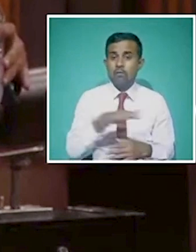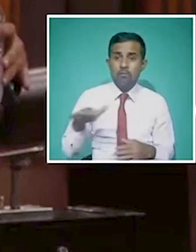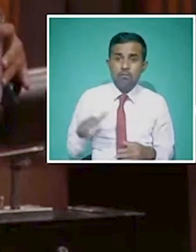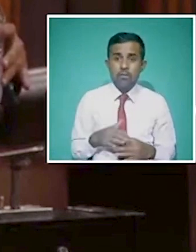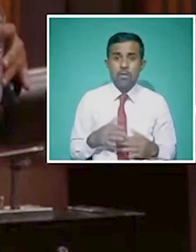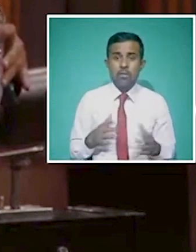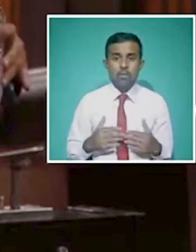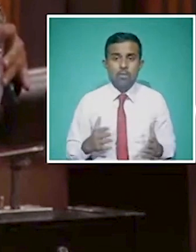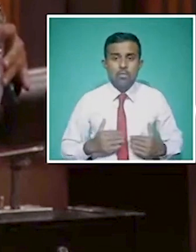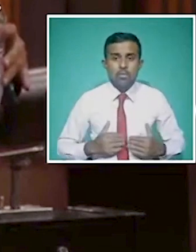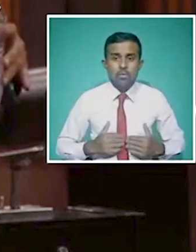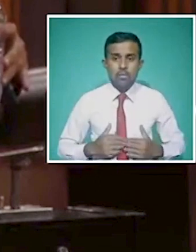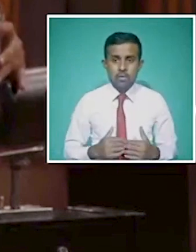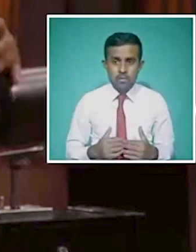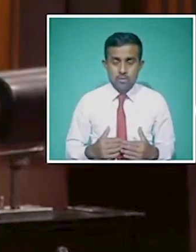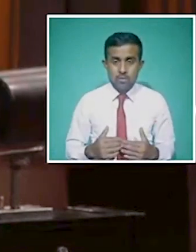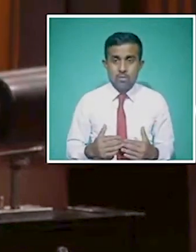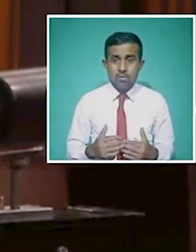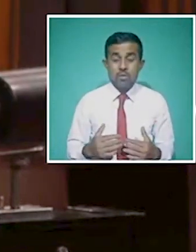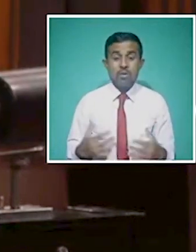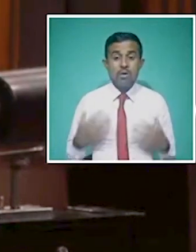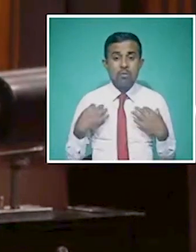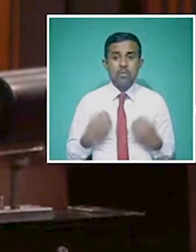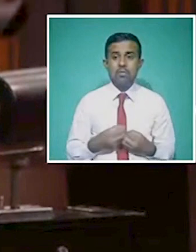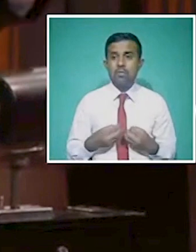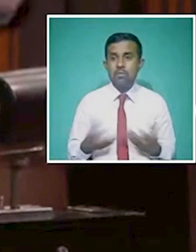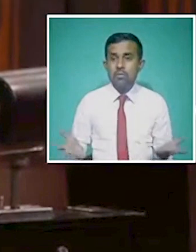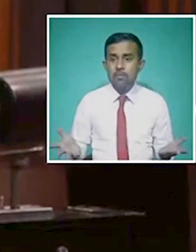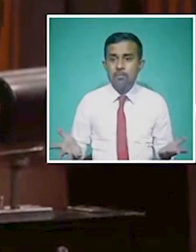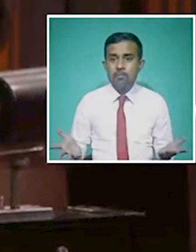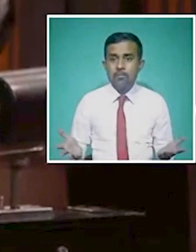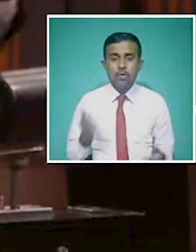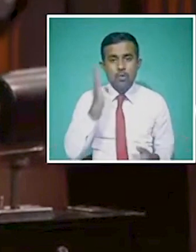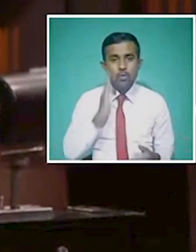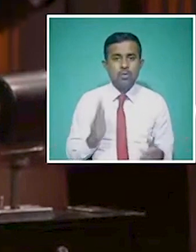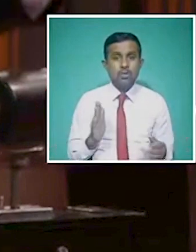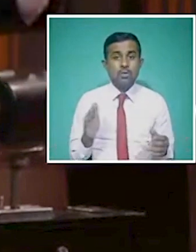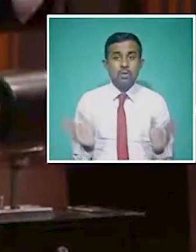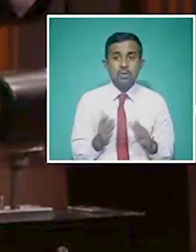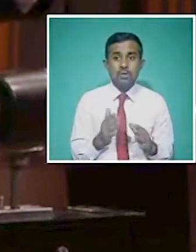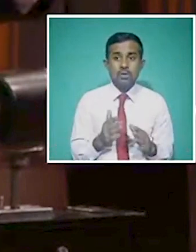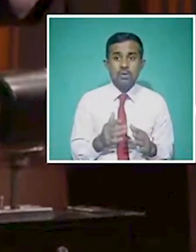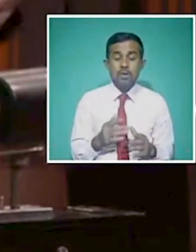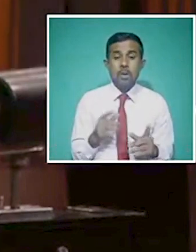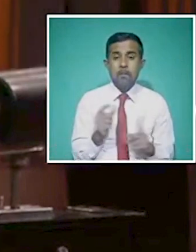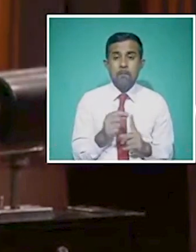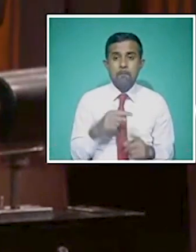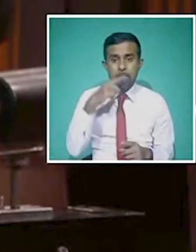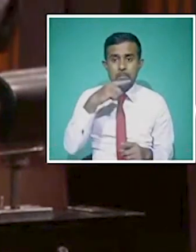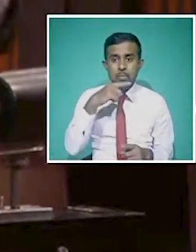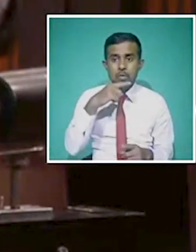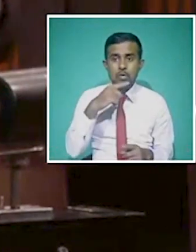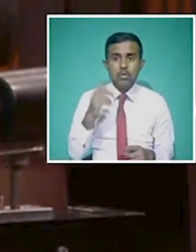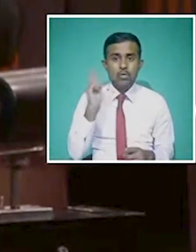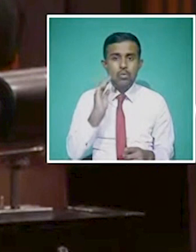තව ප්‍රදේශවල තියෙන රිසෝර්සස් උත් අපිට අහිම් වෙනවා මොකද ඒ සුද්ද ගිහිල්ලා පිරිලා ප්‍රිස්ටින් බීචස් කිව්වම ප්‍රිස්ටින් බීච් එකක් වුණාම